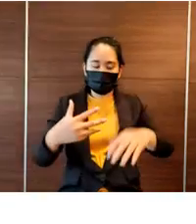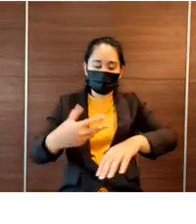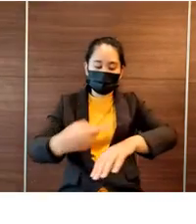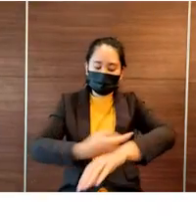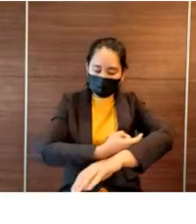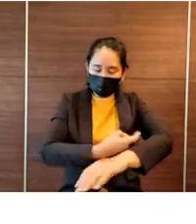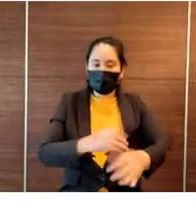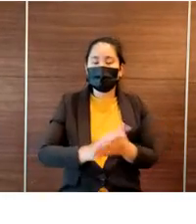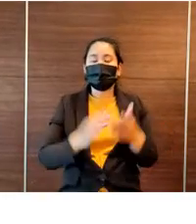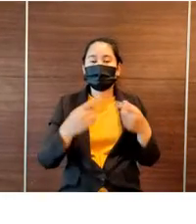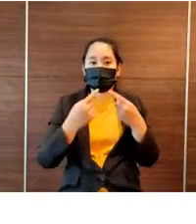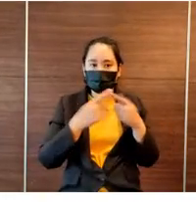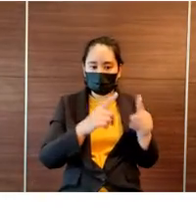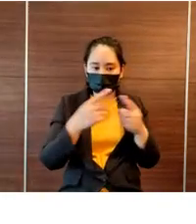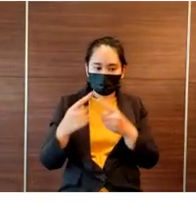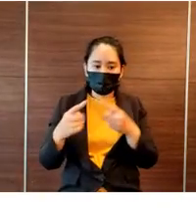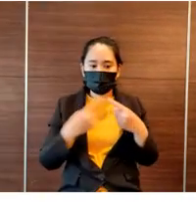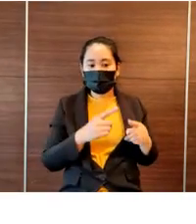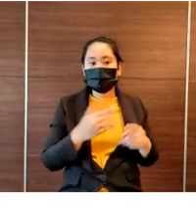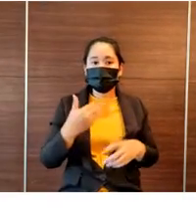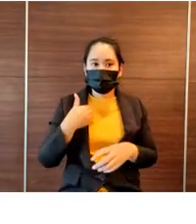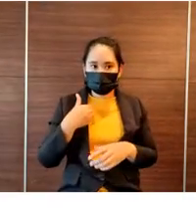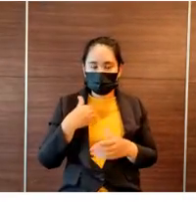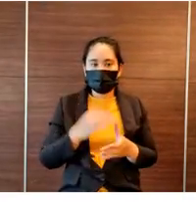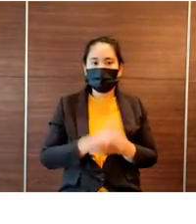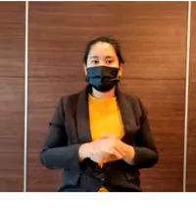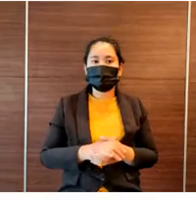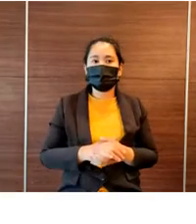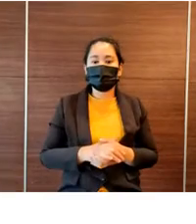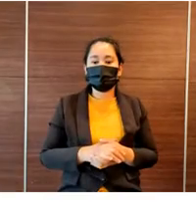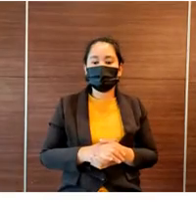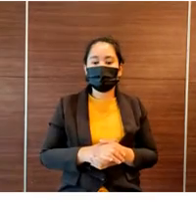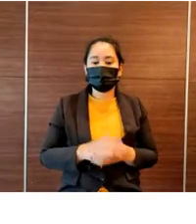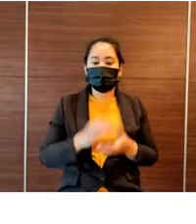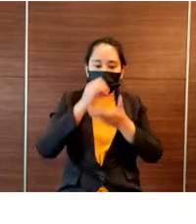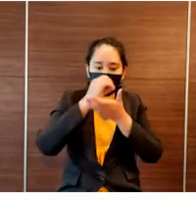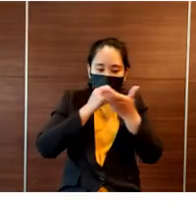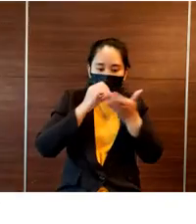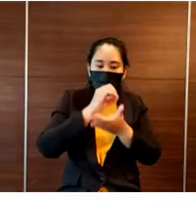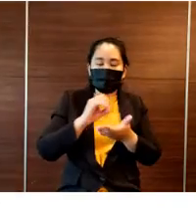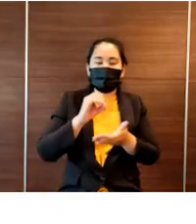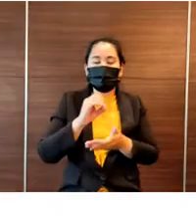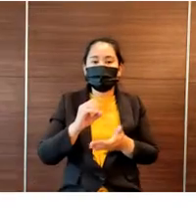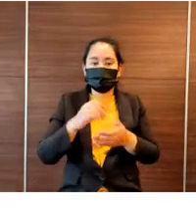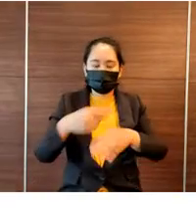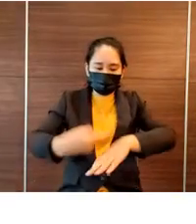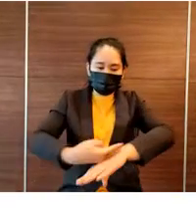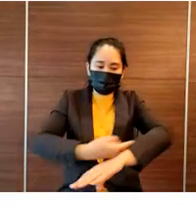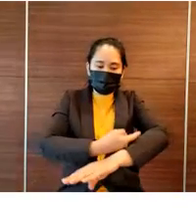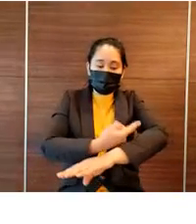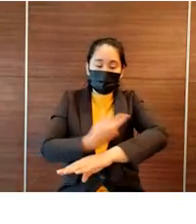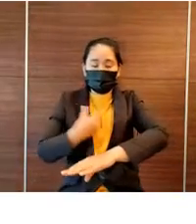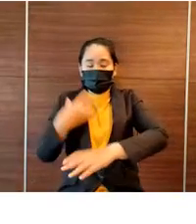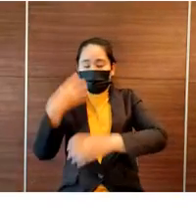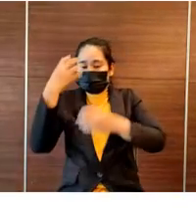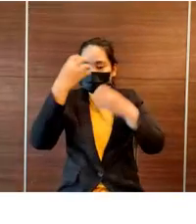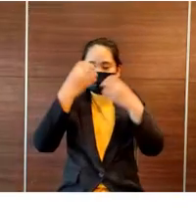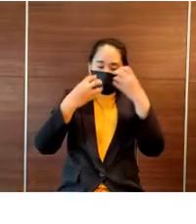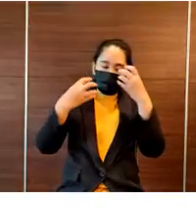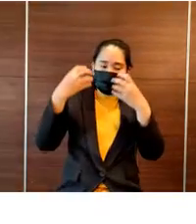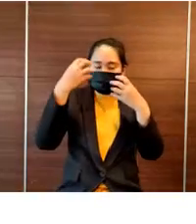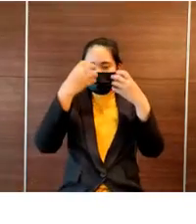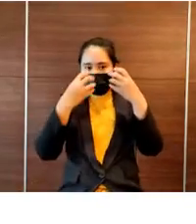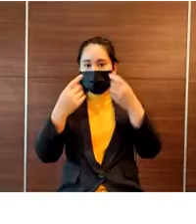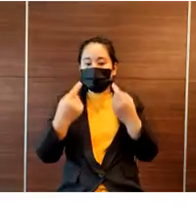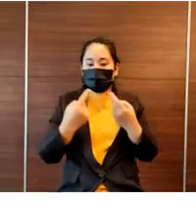ลุ่มประชากรก็ต่างกันเขาเนี่ยใช้เฮโรอีนเปรมเป็นสุขนอนเคลิ้มอยู่กับตัวเองแต่เพื่อนเราเนี่ยใ